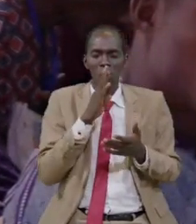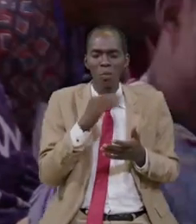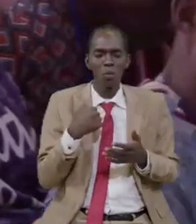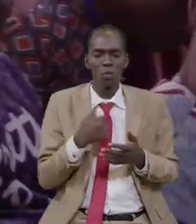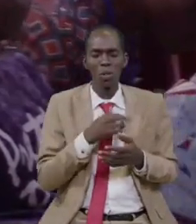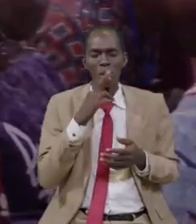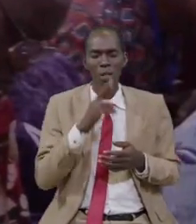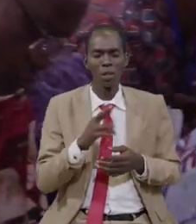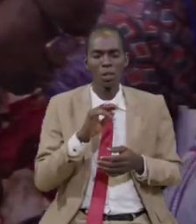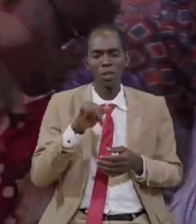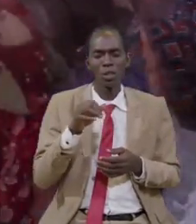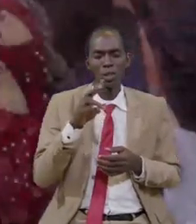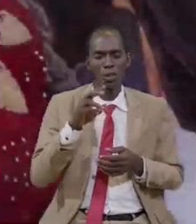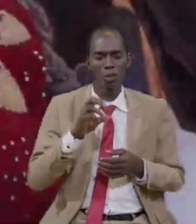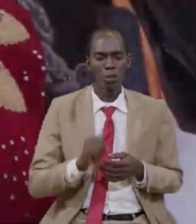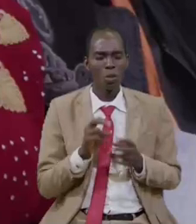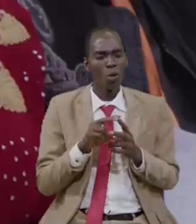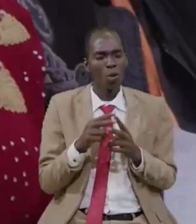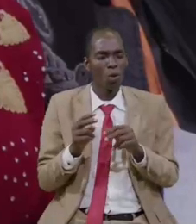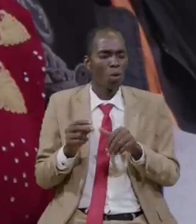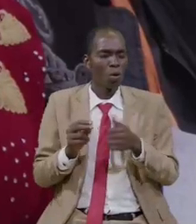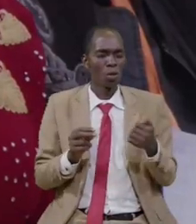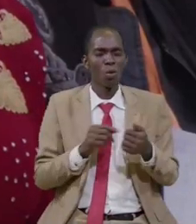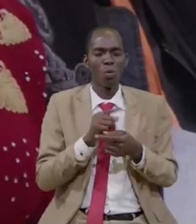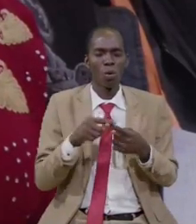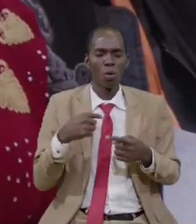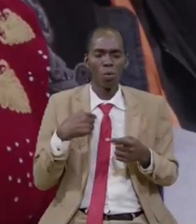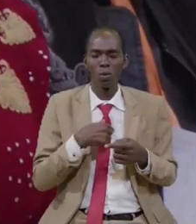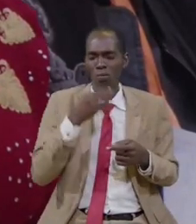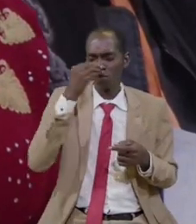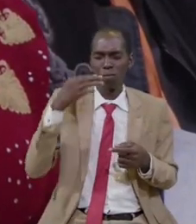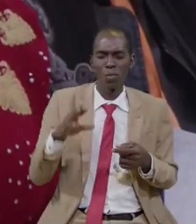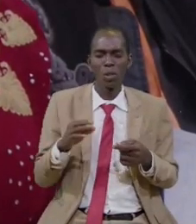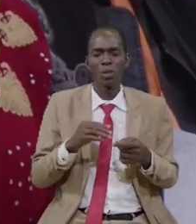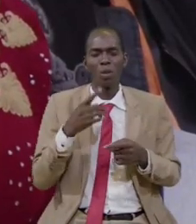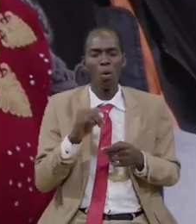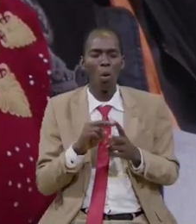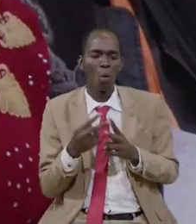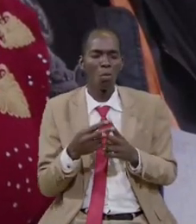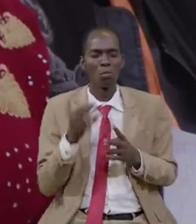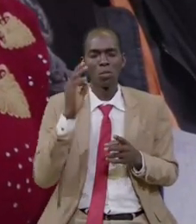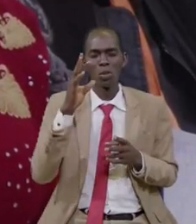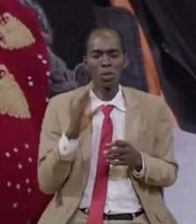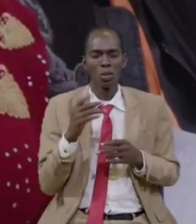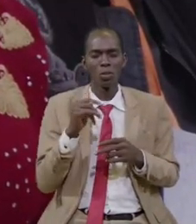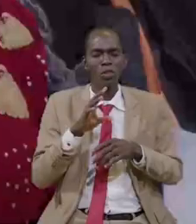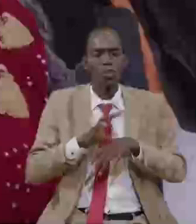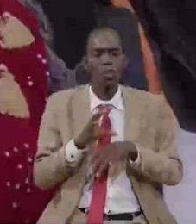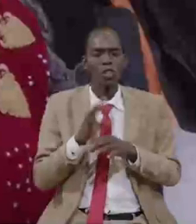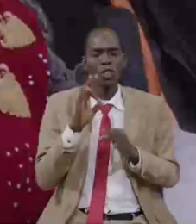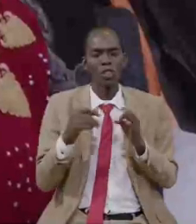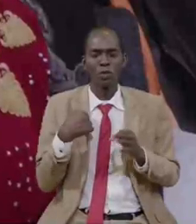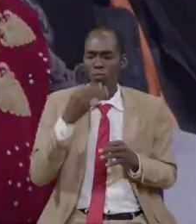si nous négligeons que nous soyons membres, ministres de l'Église, si nous négligeons